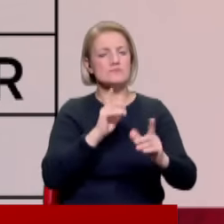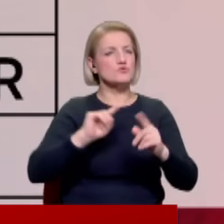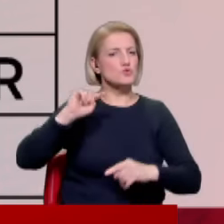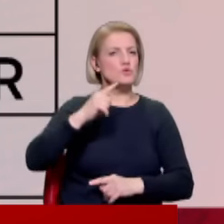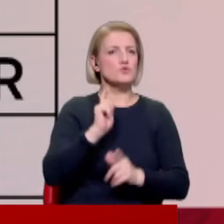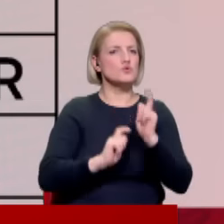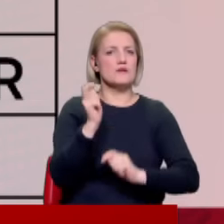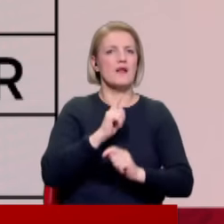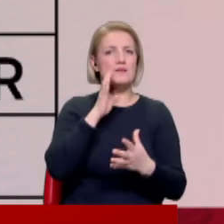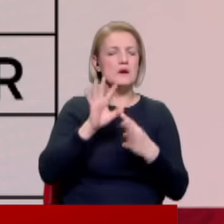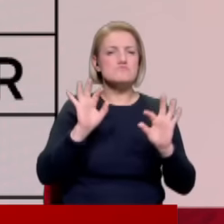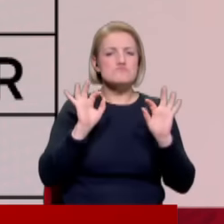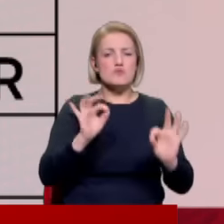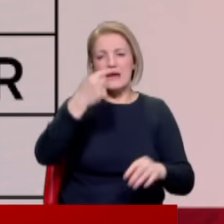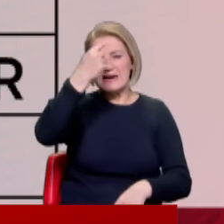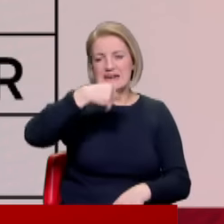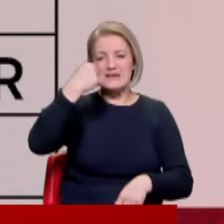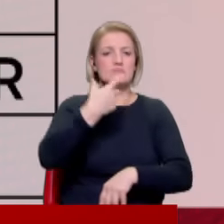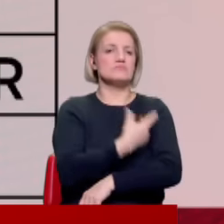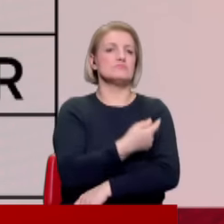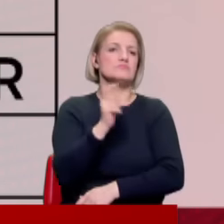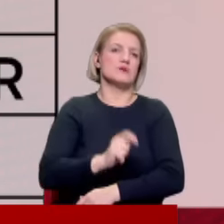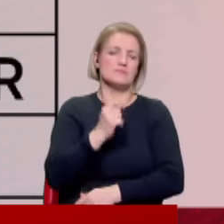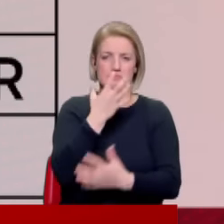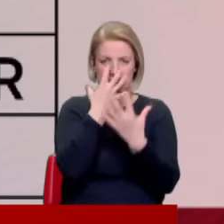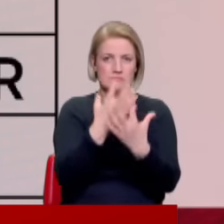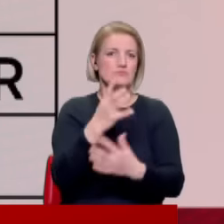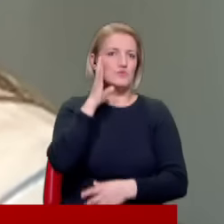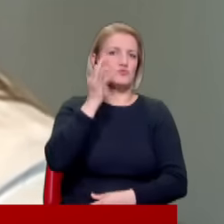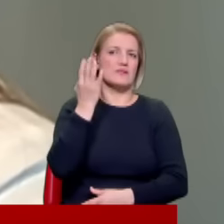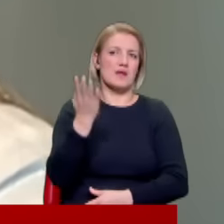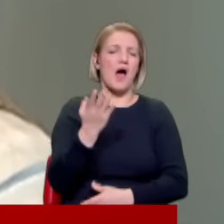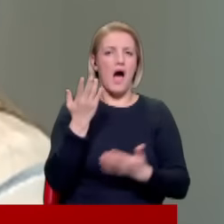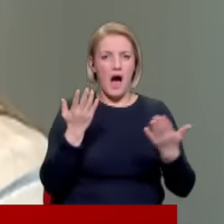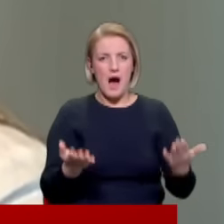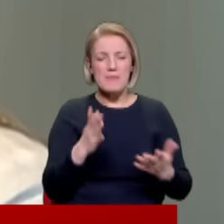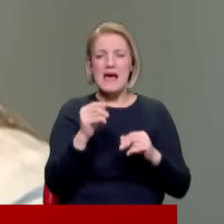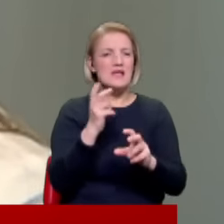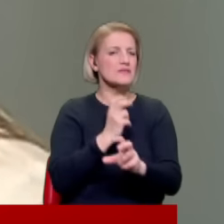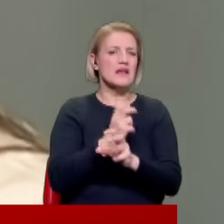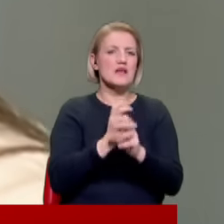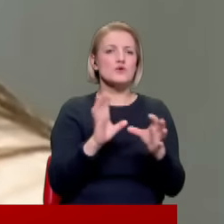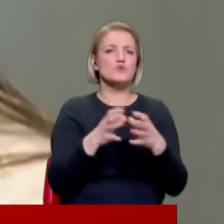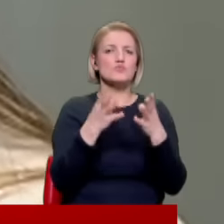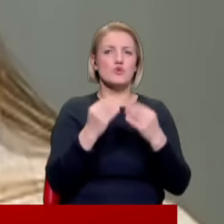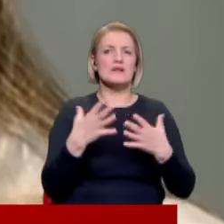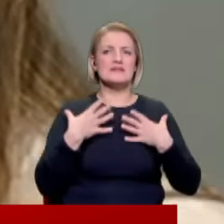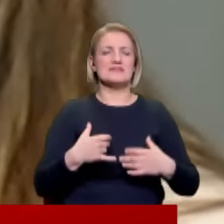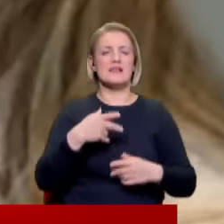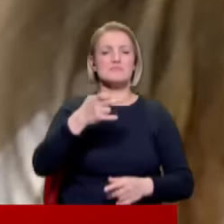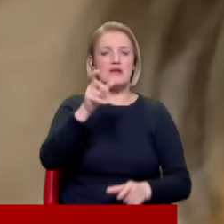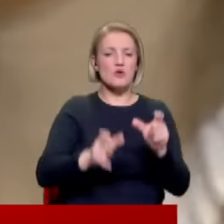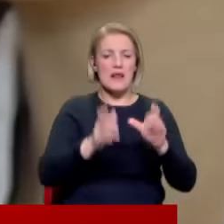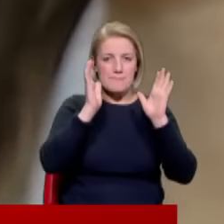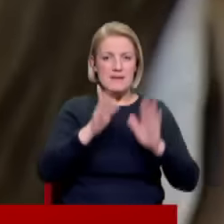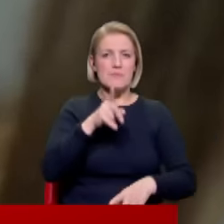araçlarını kullananların mutlaka grip aşısı yaptırmasını öneriyor uzmanlar. Ancak en riskli grup olan sağlık çalışanlarında